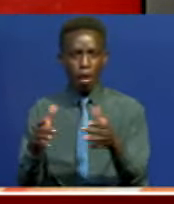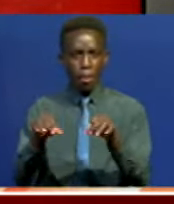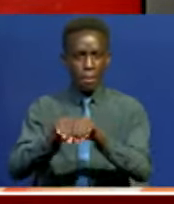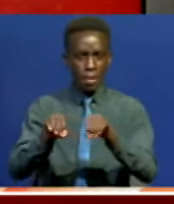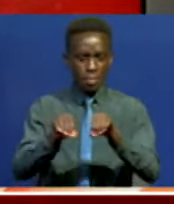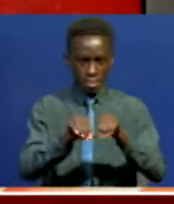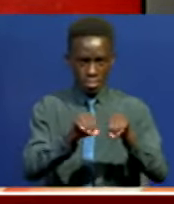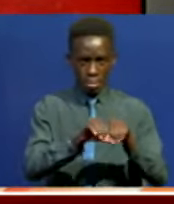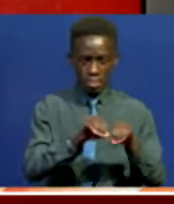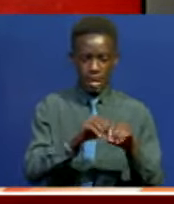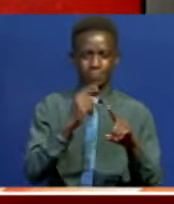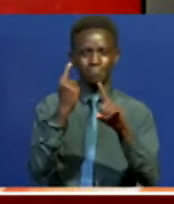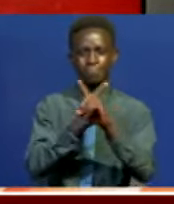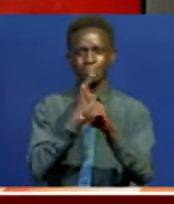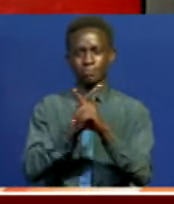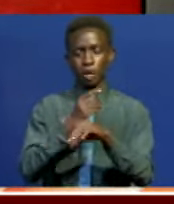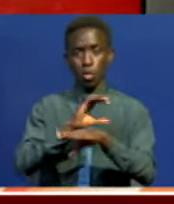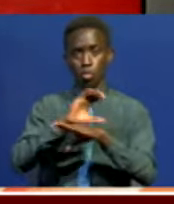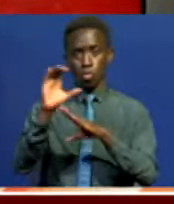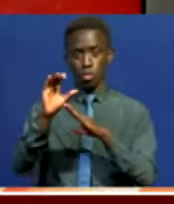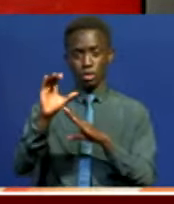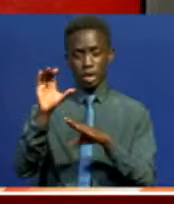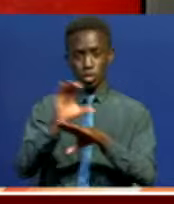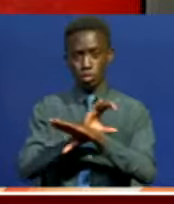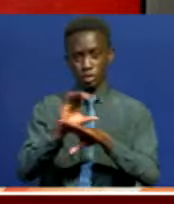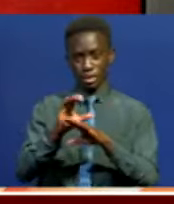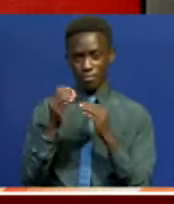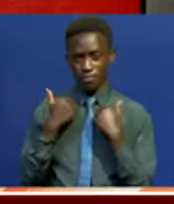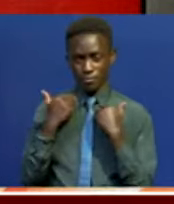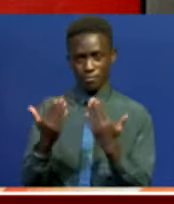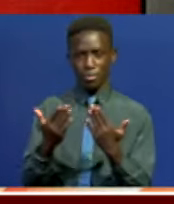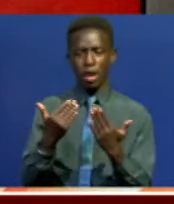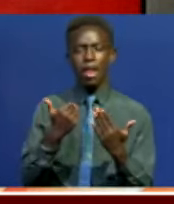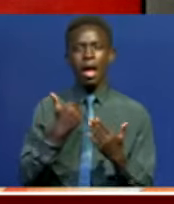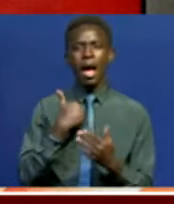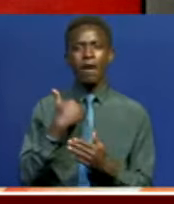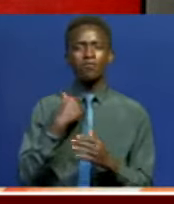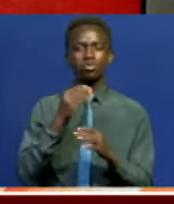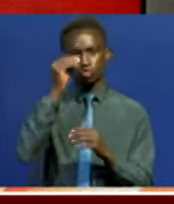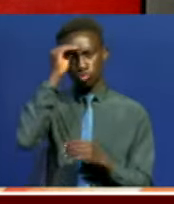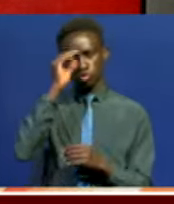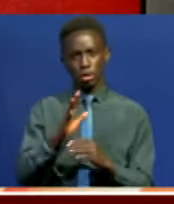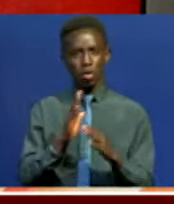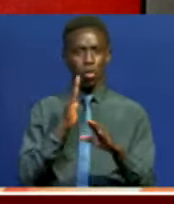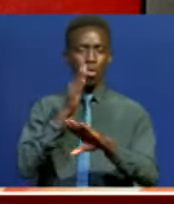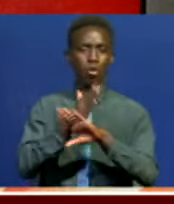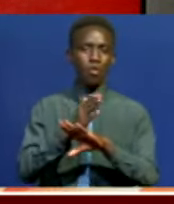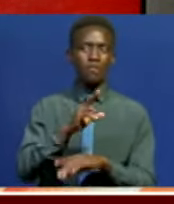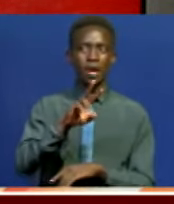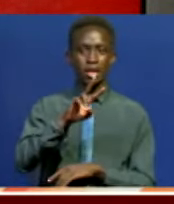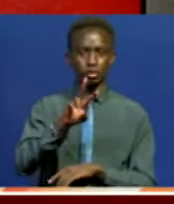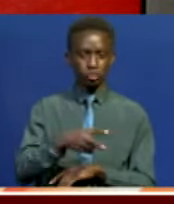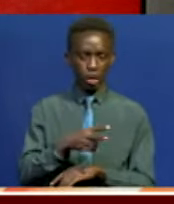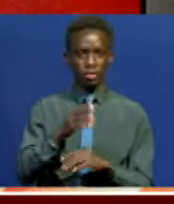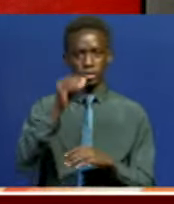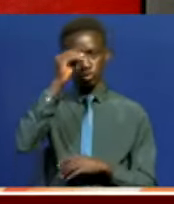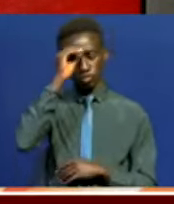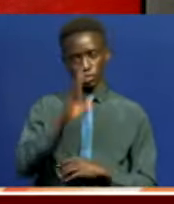nyingine. Taasisi hiyo imetoa mafunzo kwa zaidi ya wanafunzi 2000 katika nyanja mbalimbali humu nchini.